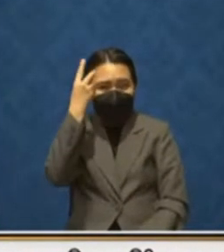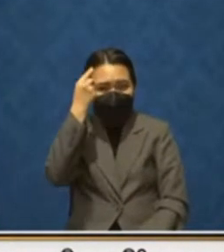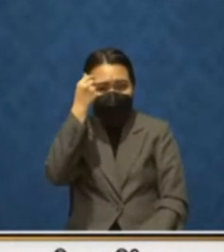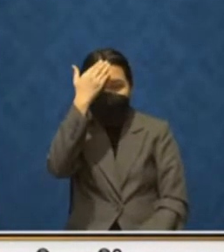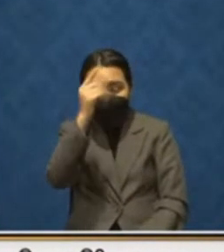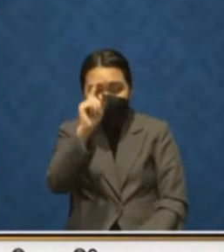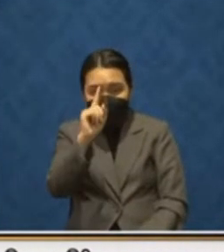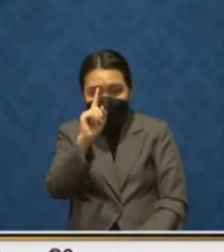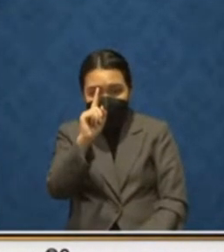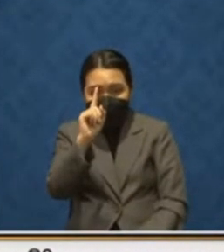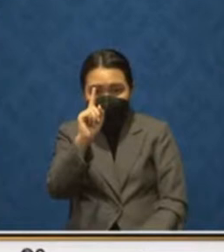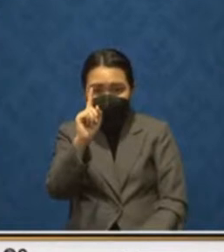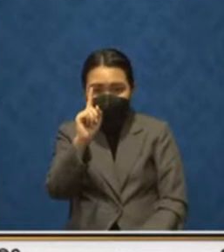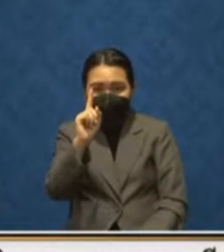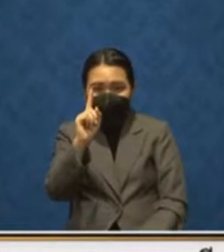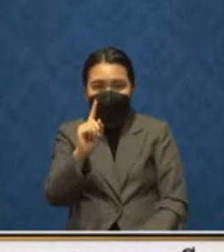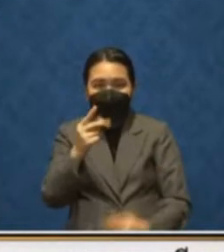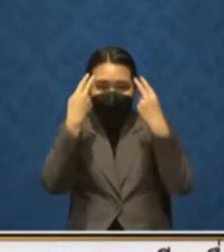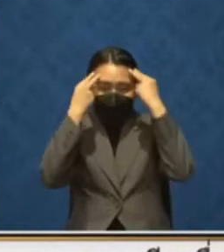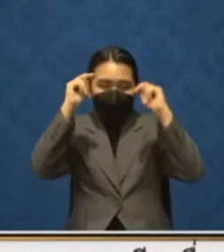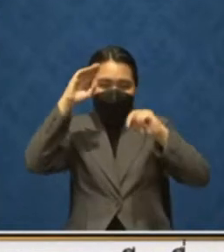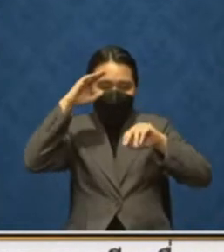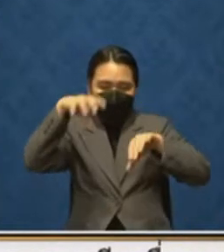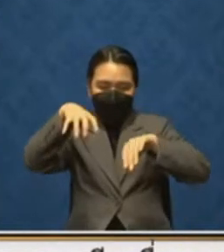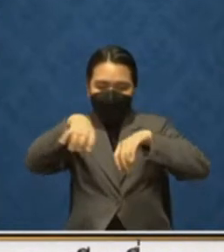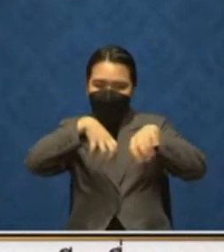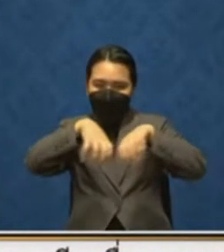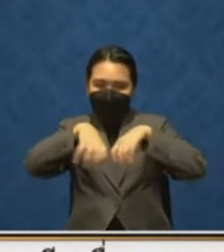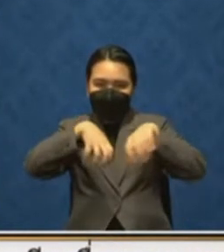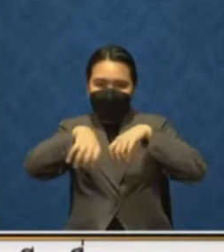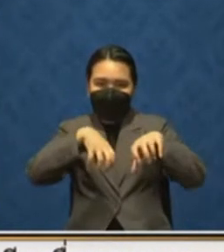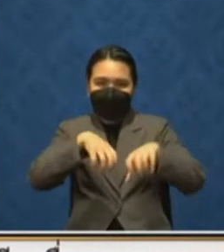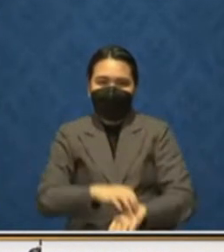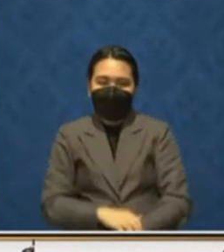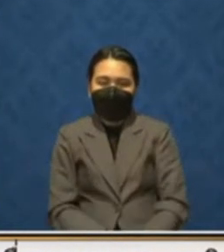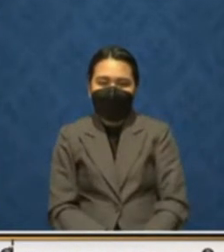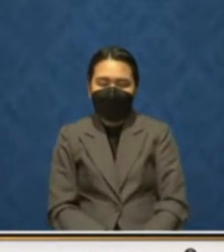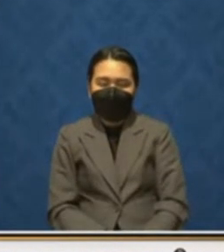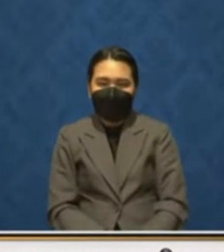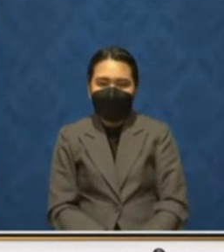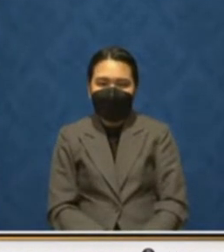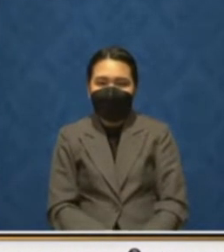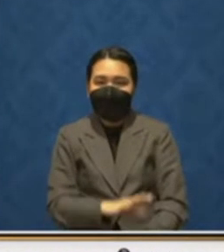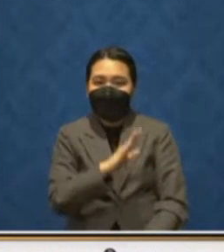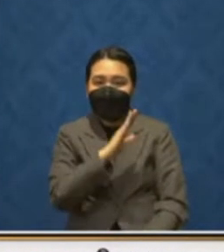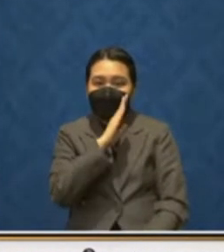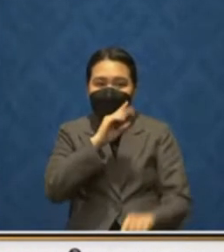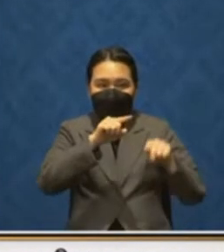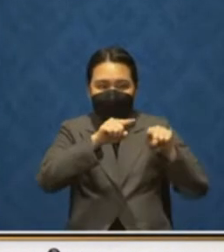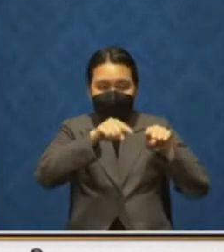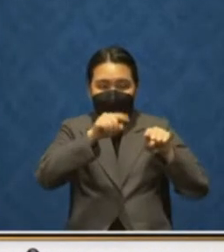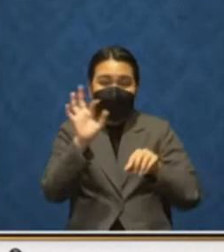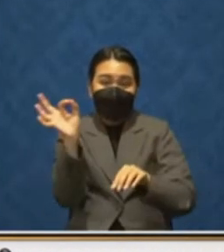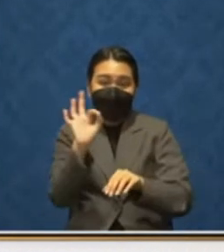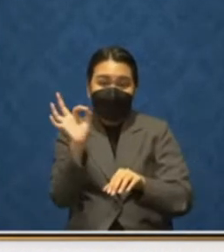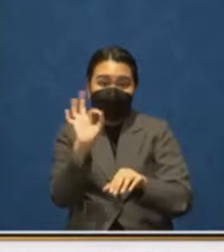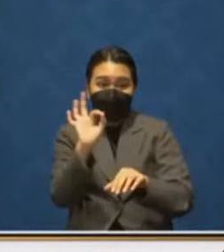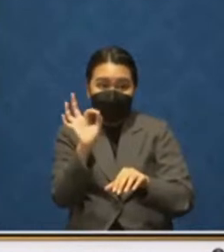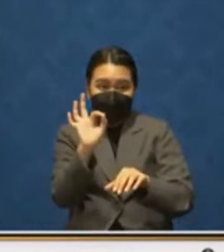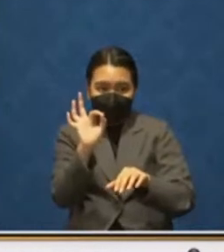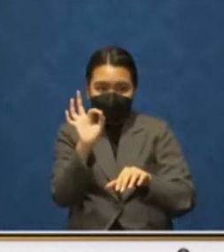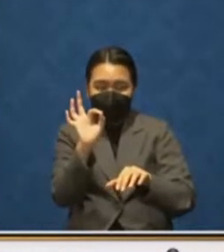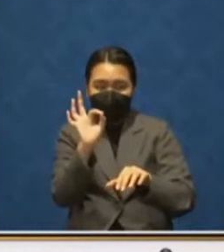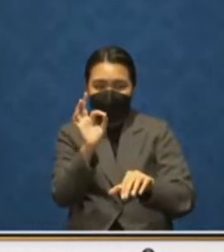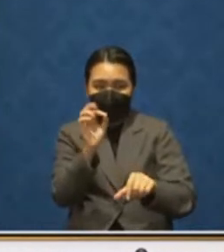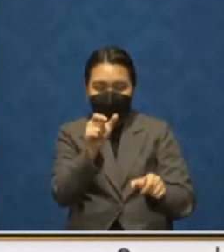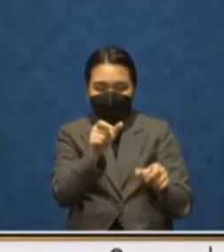การบริหารของคุณประยุทธ์น่ะครับนะท่านต้องดูกราฟสีฟ้านะครับ9สี